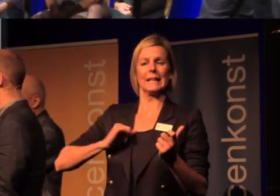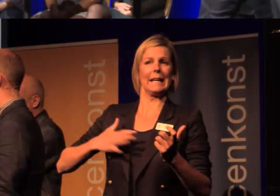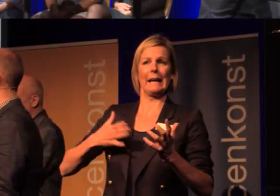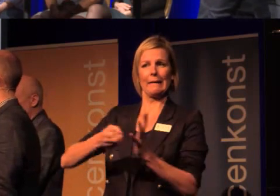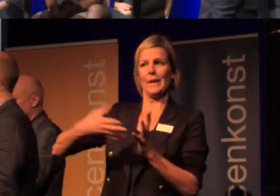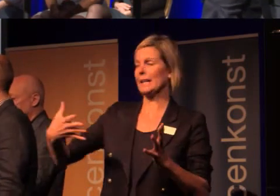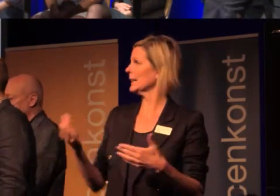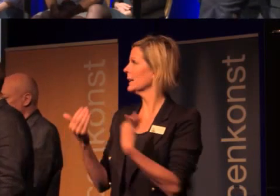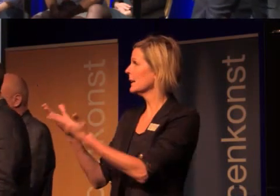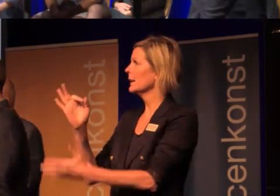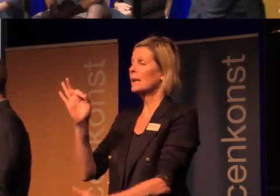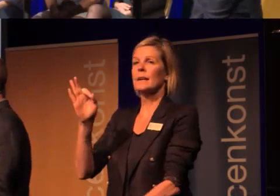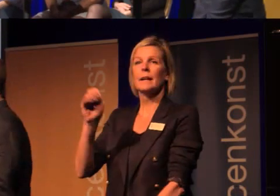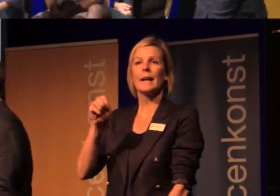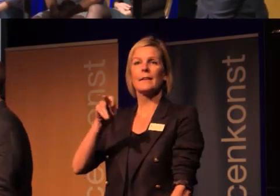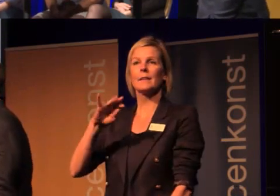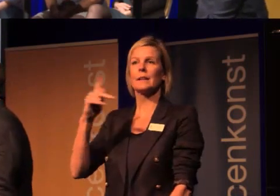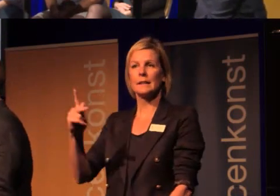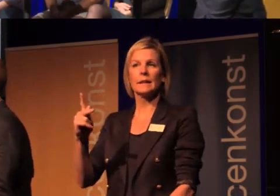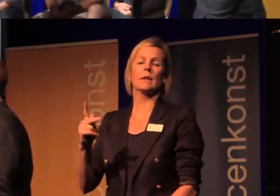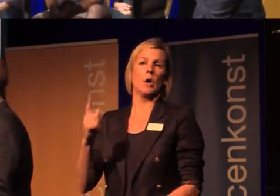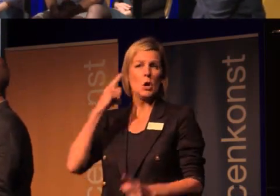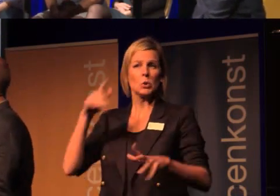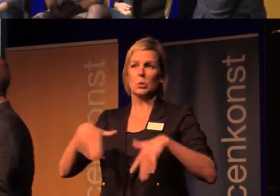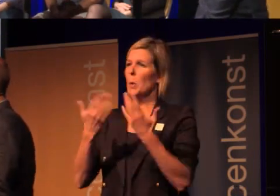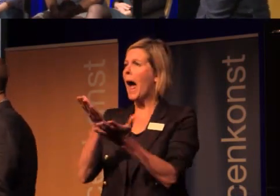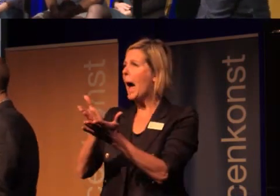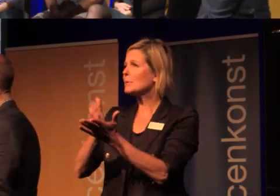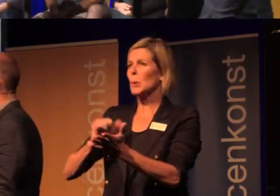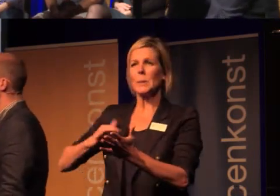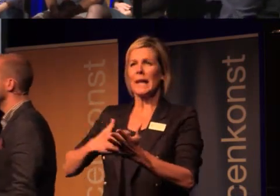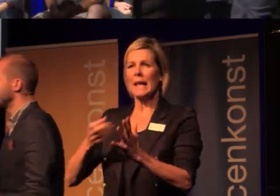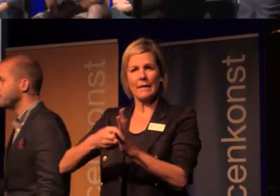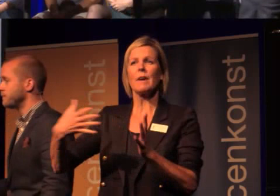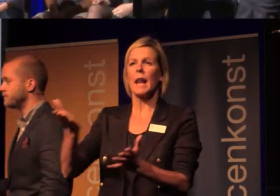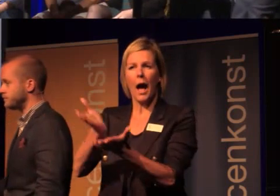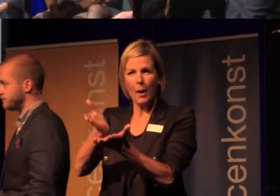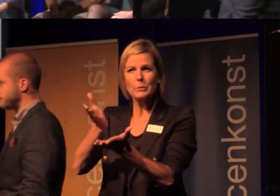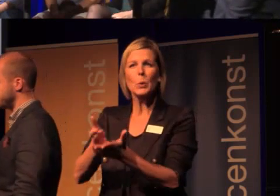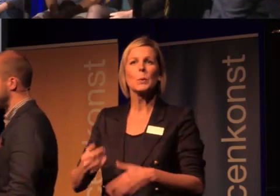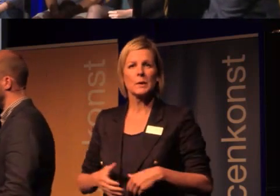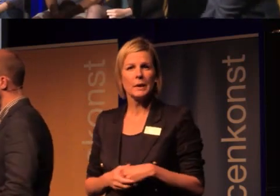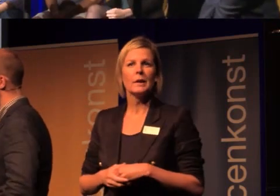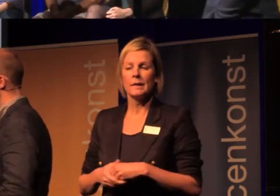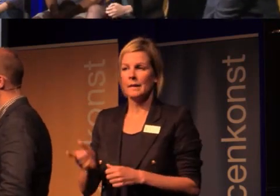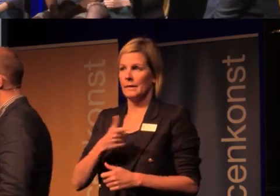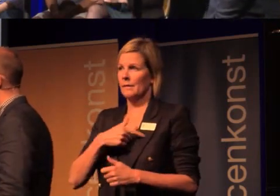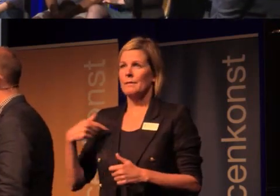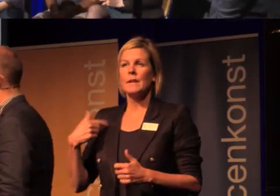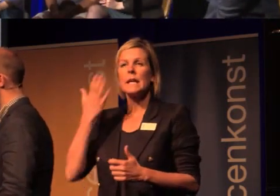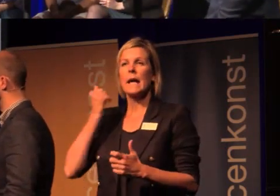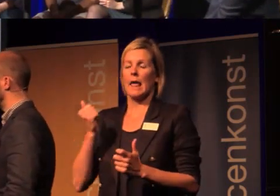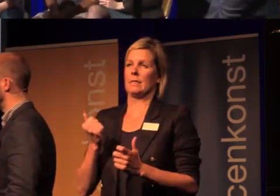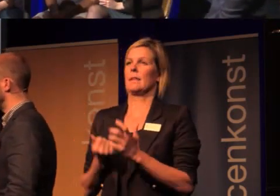börja? Henrik. Ja, kulturen har absolut ett egenvärde i det att det är någonting som kan få oss att växa som